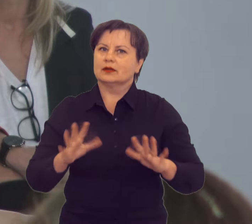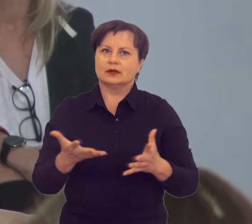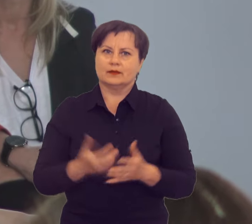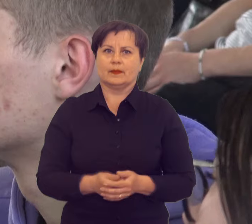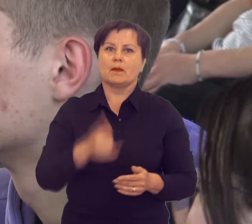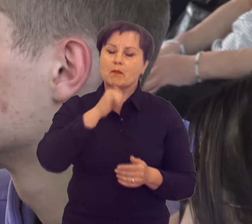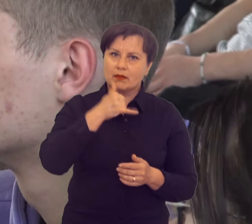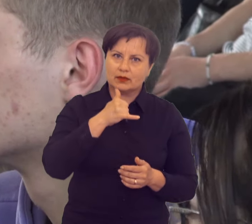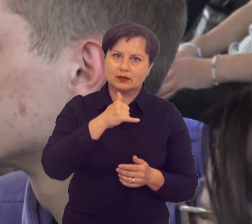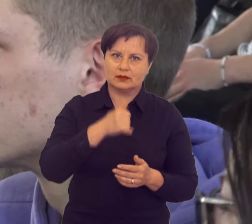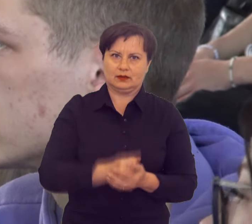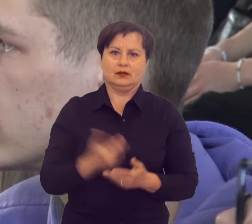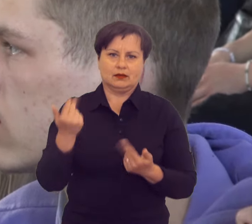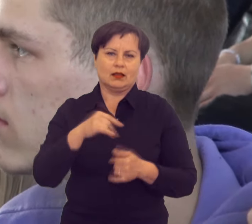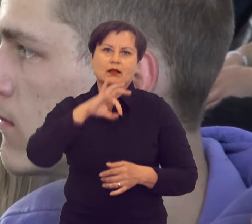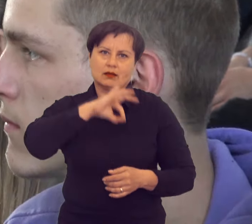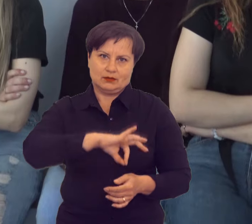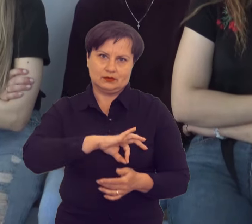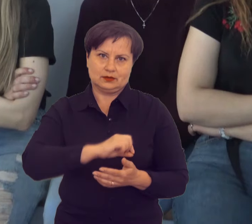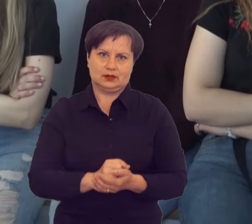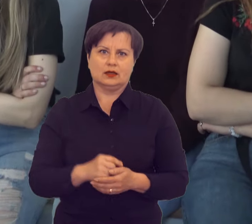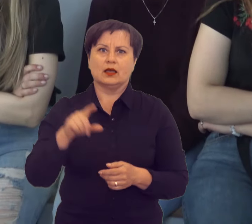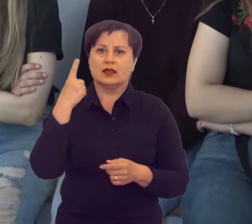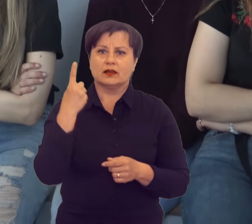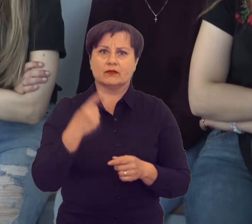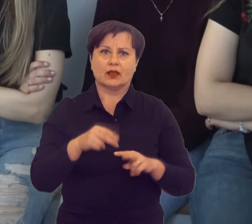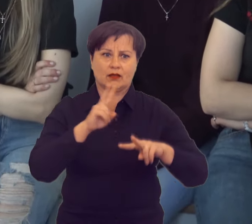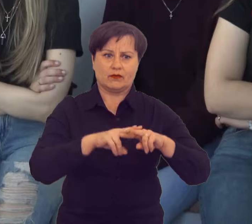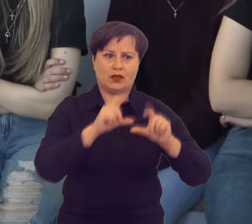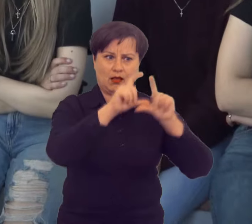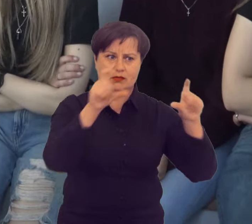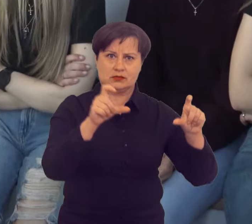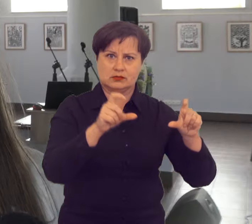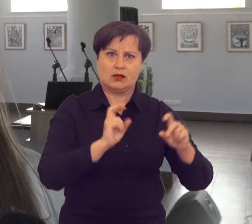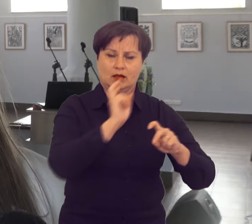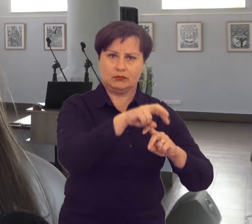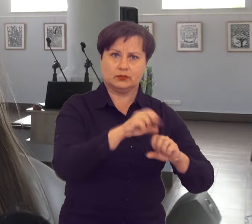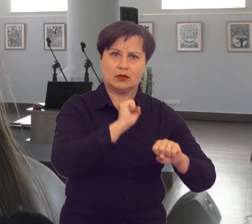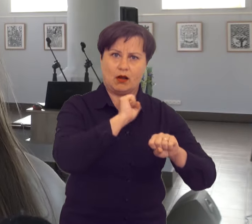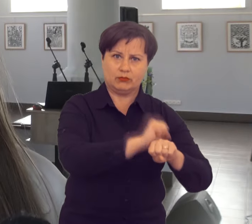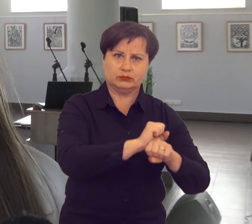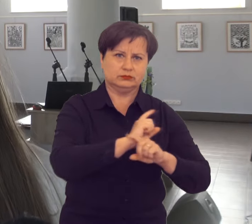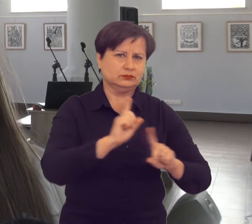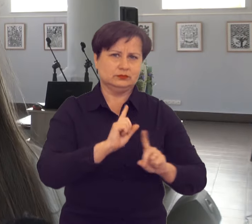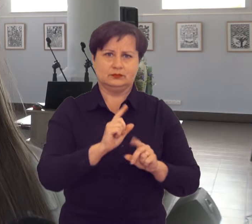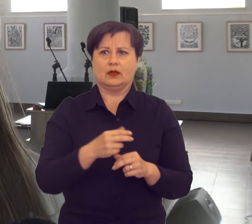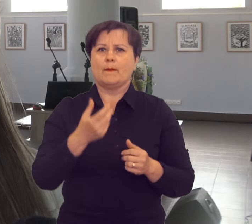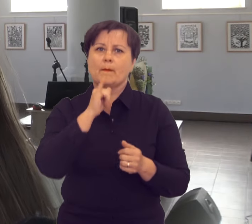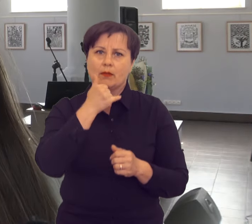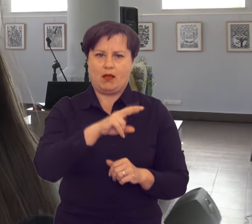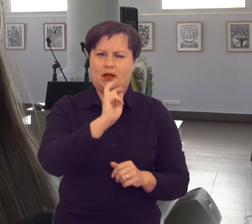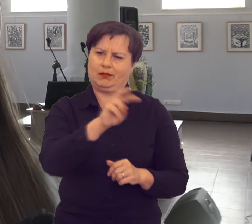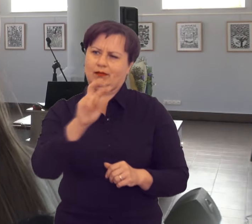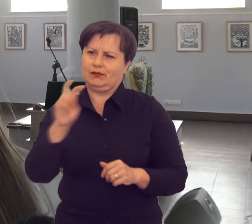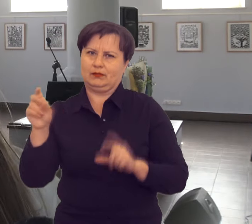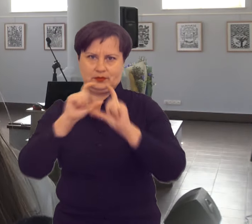ką patartum? Pabandykit. Tikrai labai verta, labai smagu ir neapsistokit ties viena organizacija,